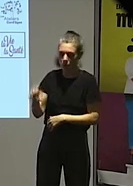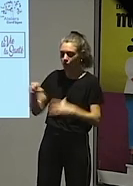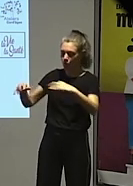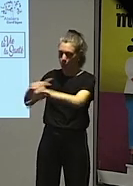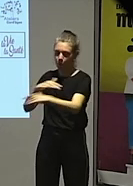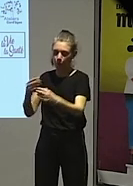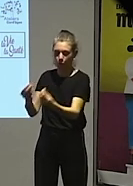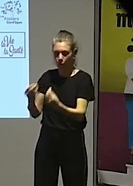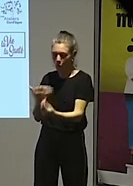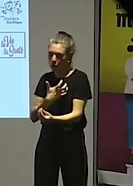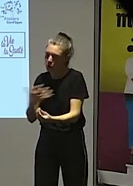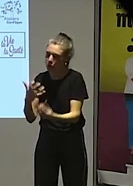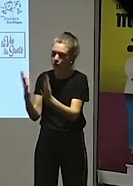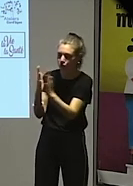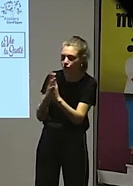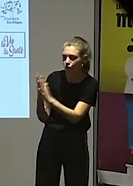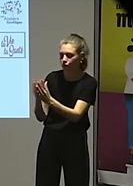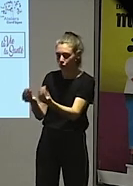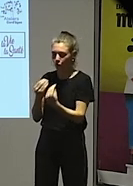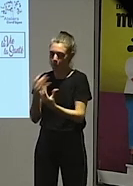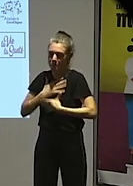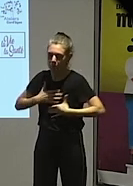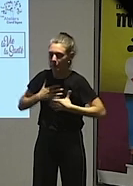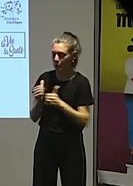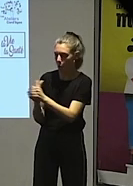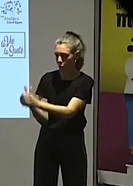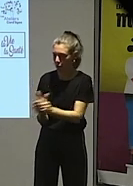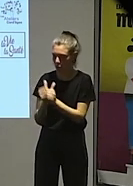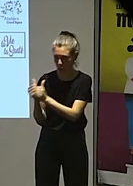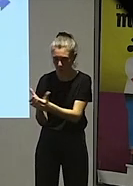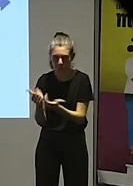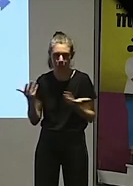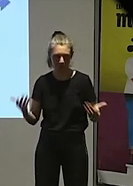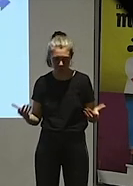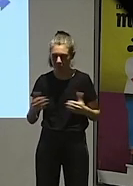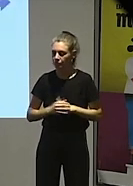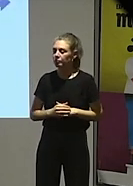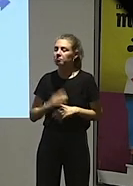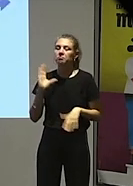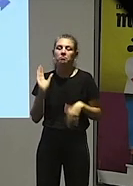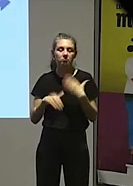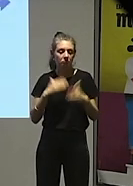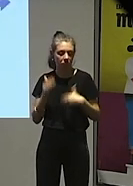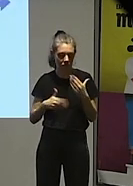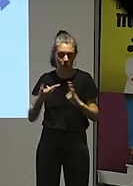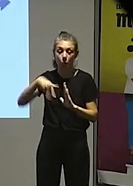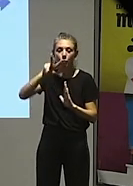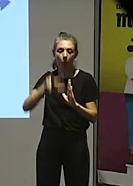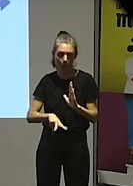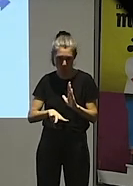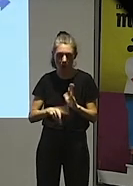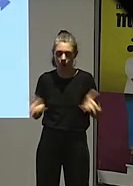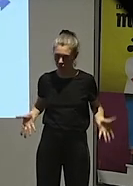favorise les stimulations liées au sport que les personnes ont pratiqué, au sport adapté. Donc on les a suivis pendant trois